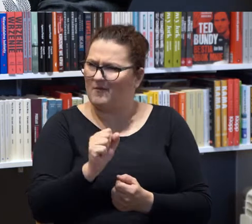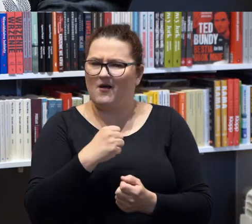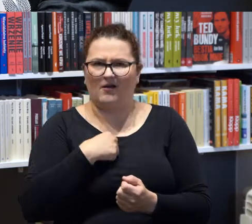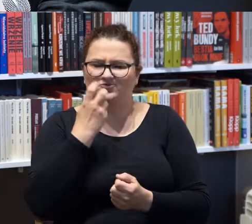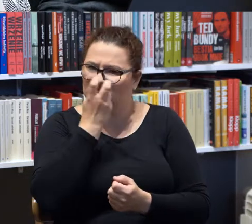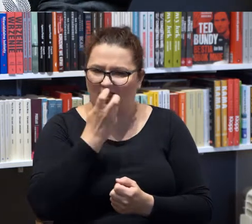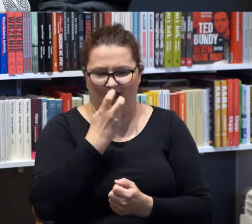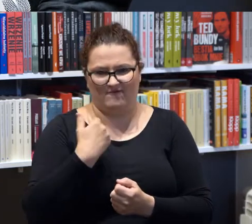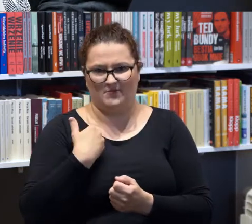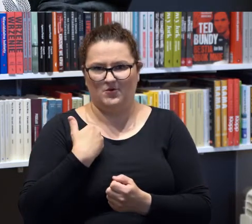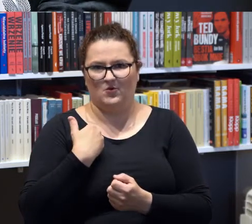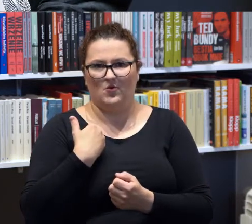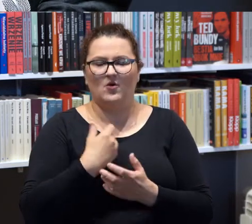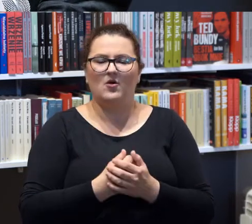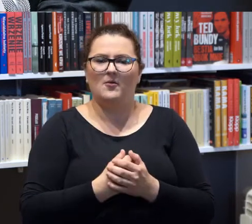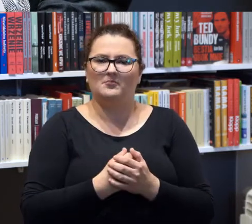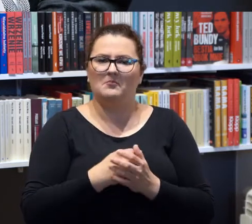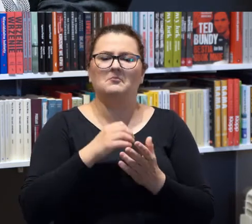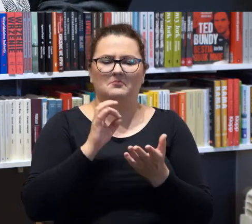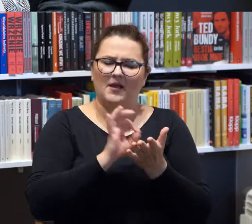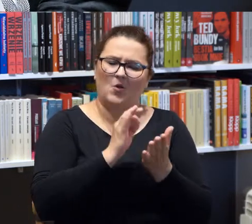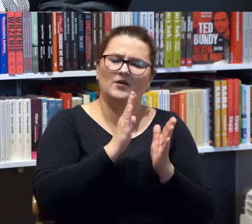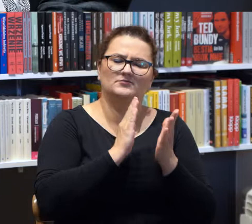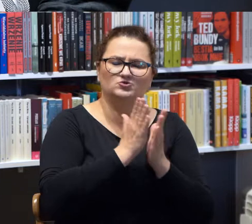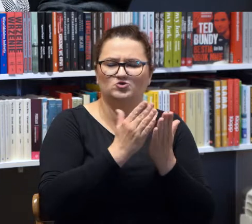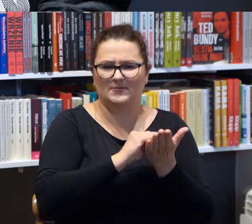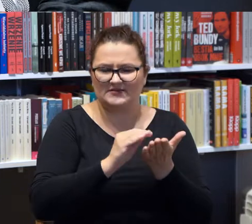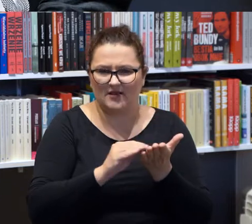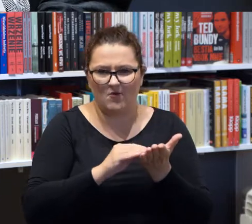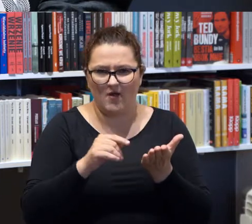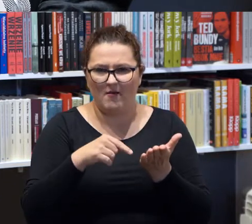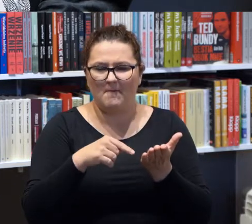ciekawe. Natknęłam się w trakcie pisania tej książki